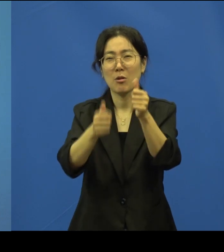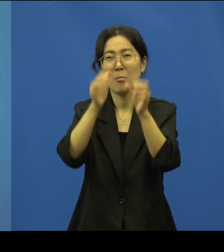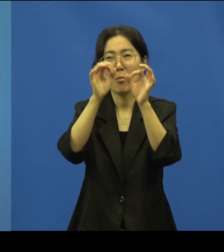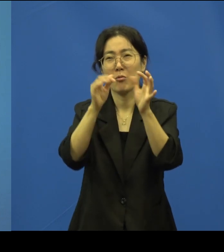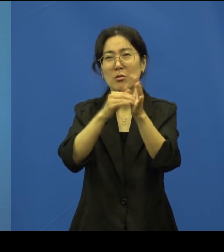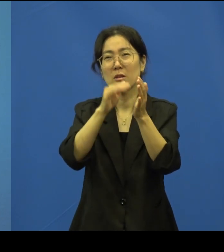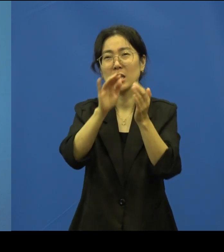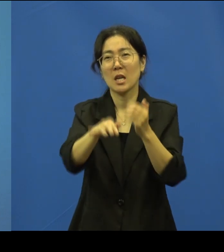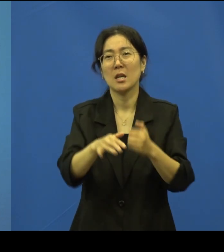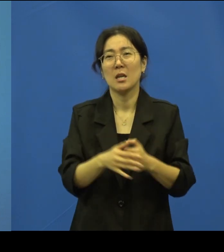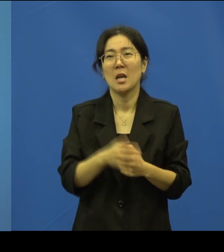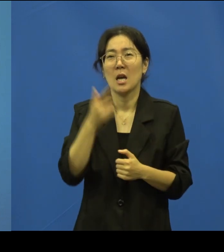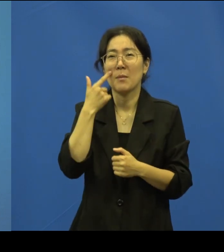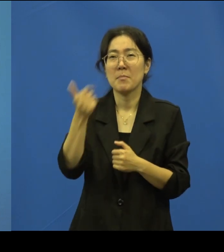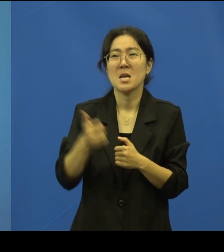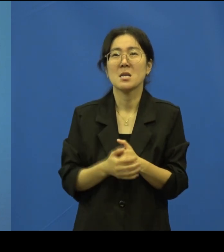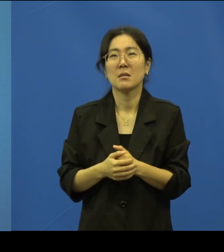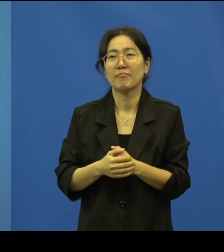아빠,